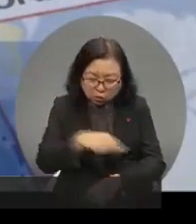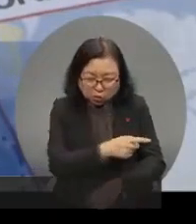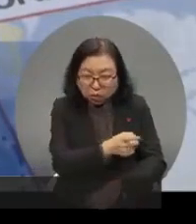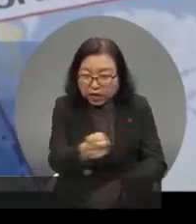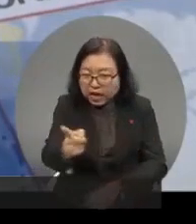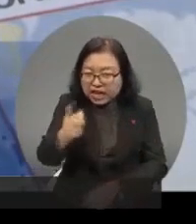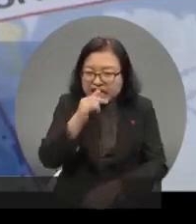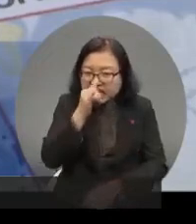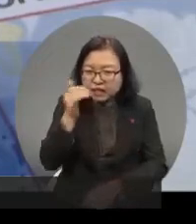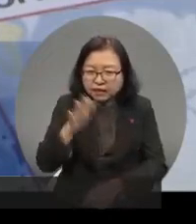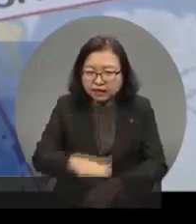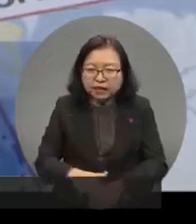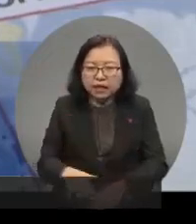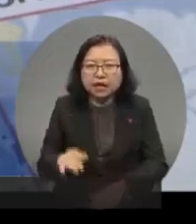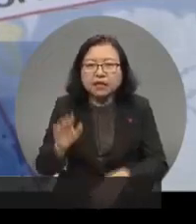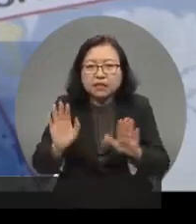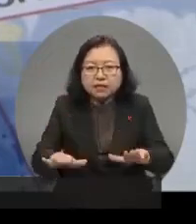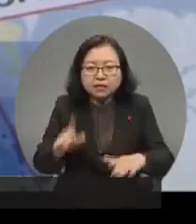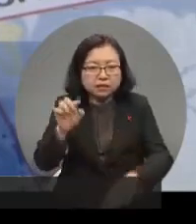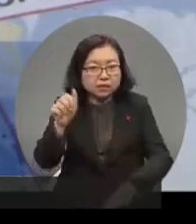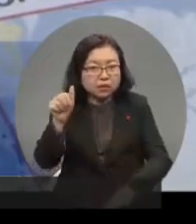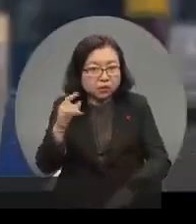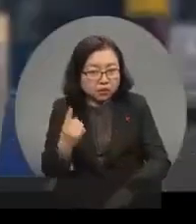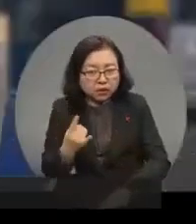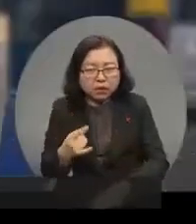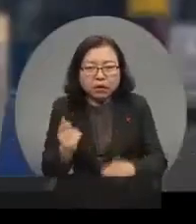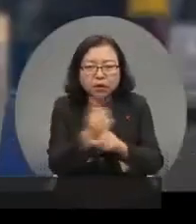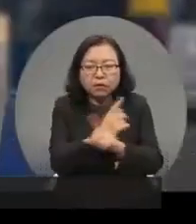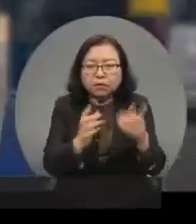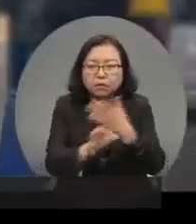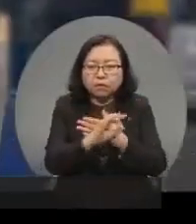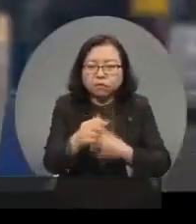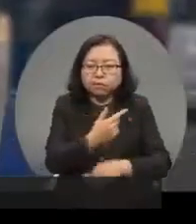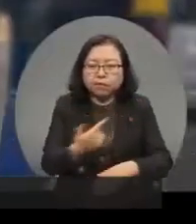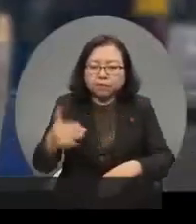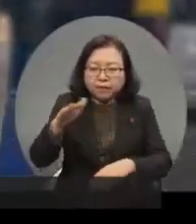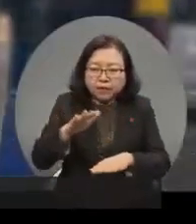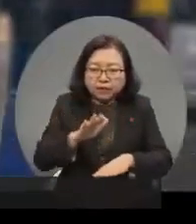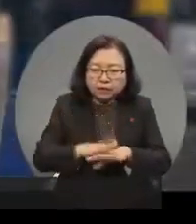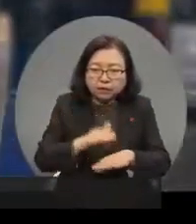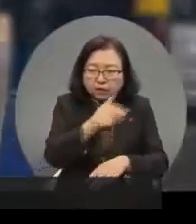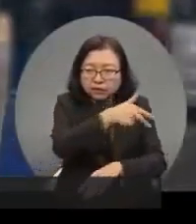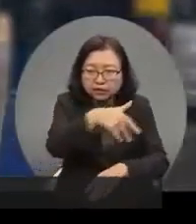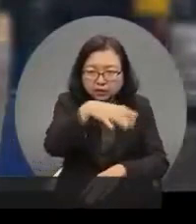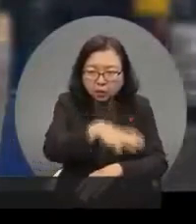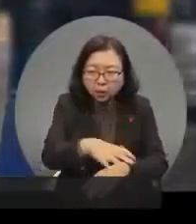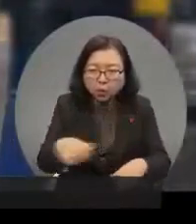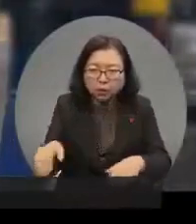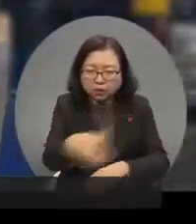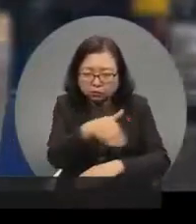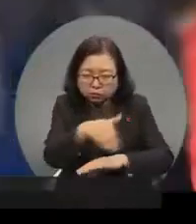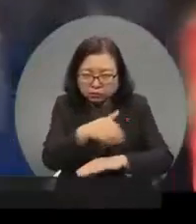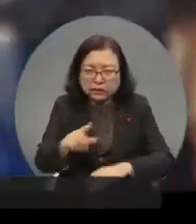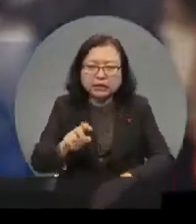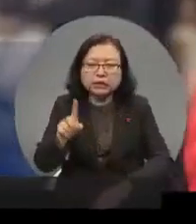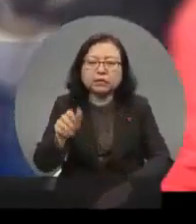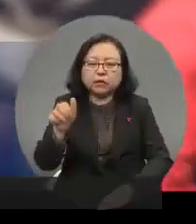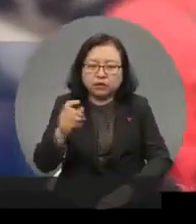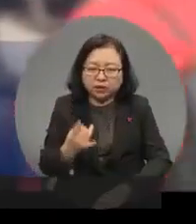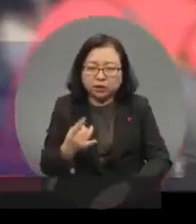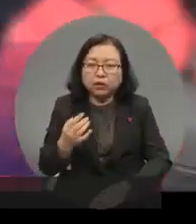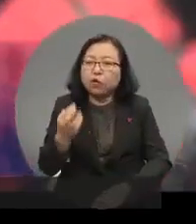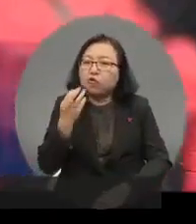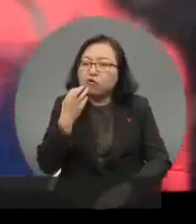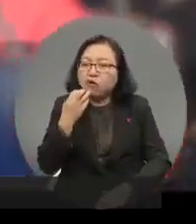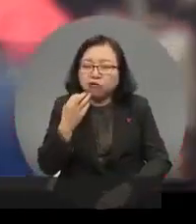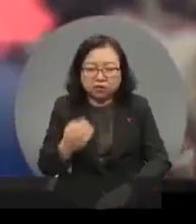다니는데 바뀌게 되면은 지금 대전 제천 구간이 11회 다니고 서울 제천 구간이